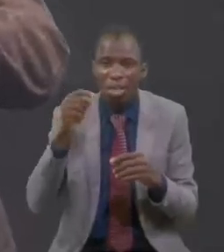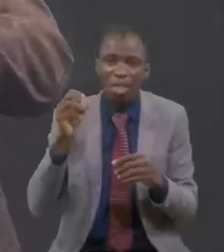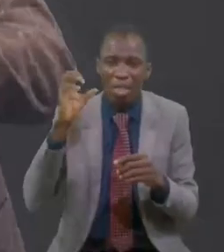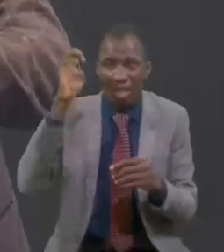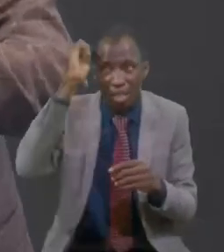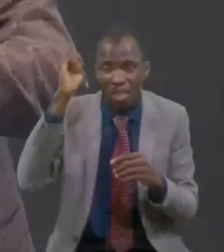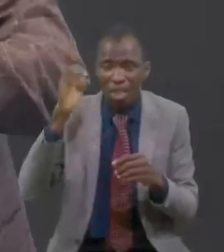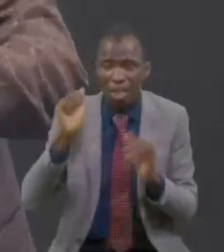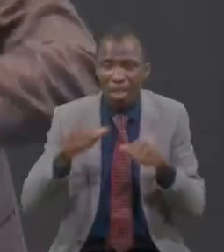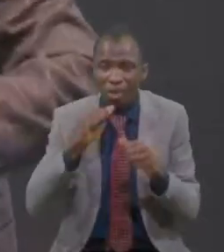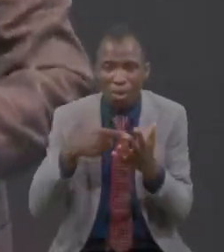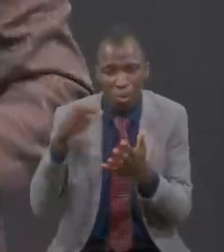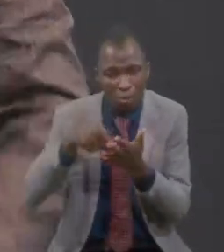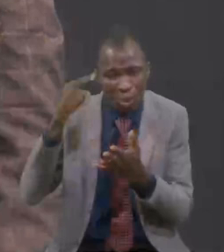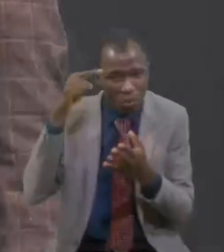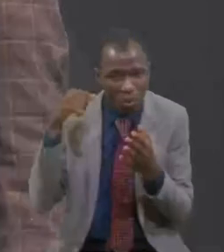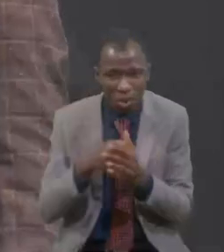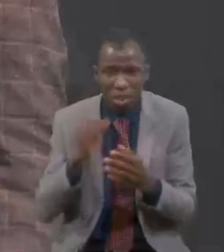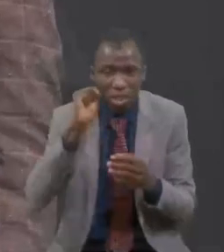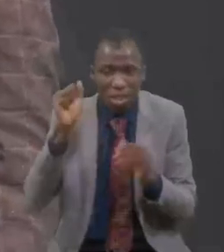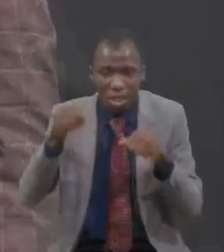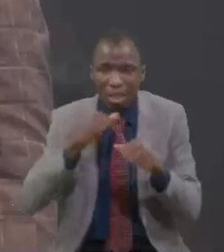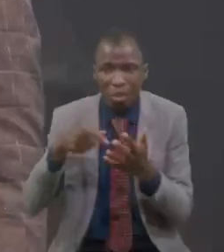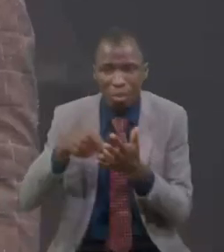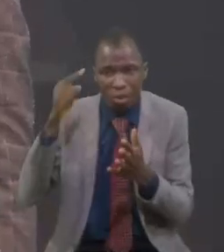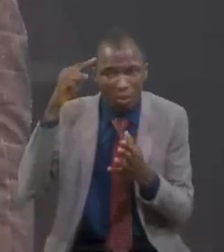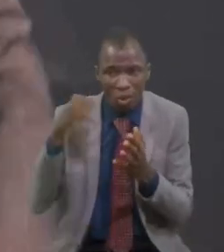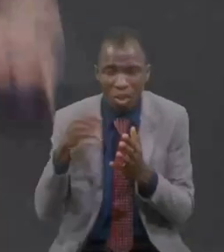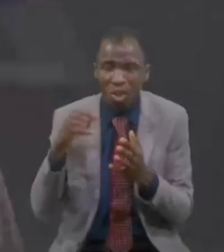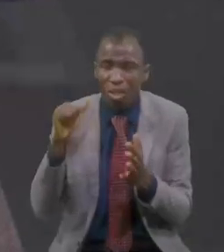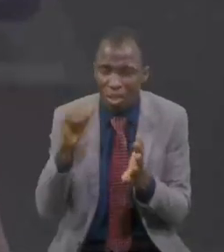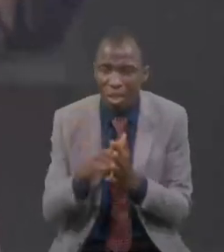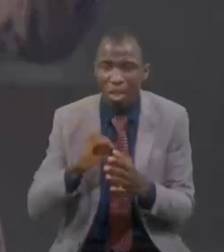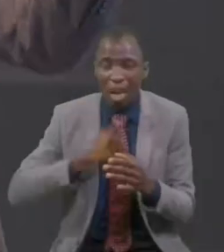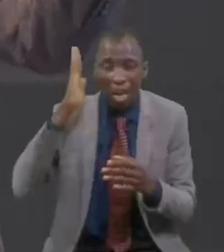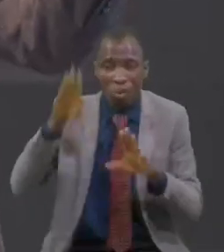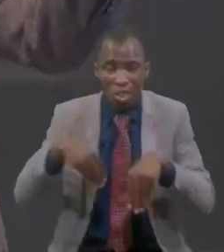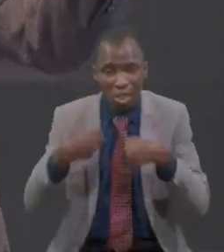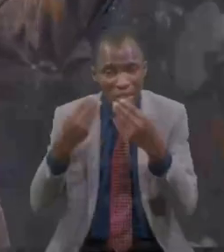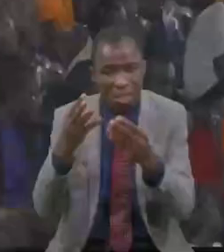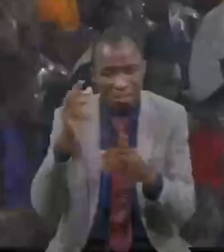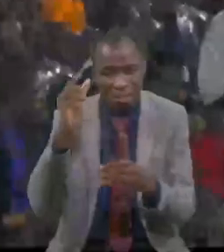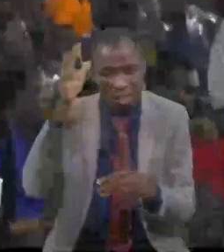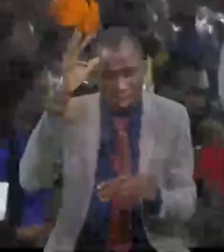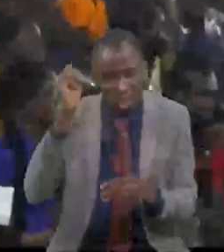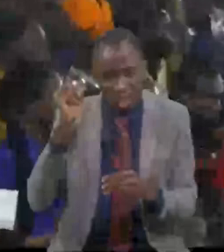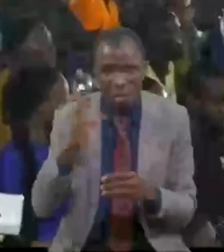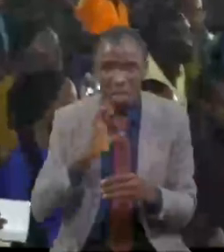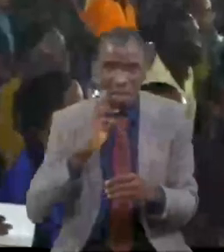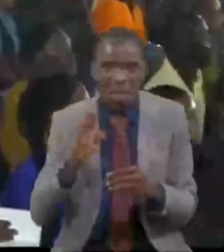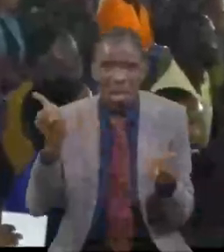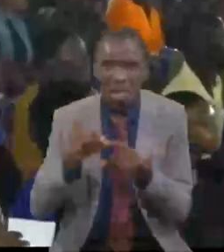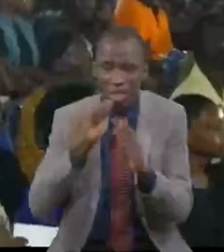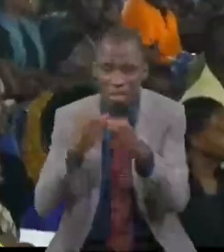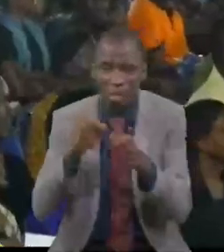cela alors je vais lui accorder cela comme don vous vous avez vous